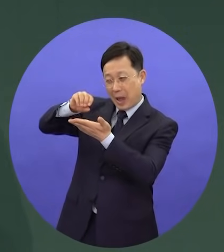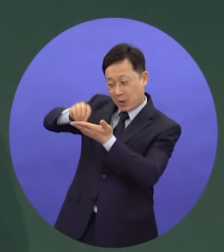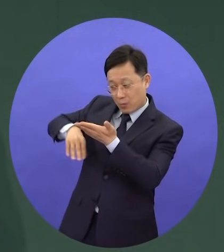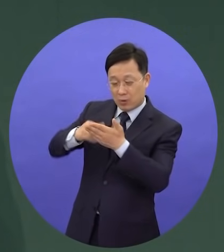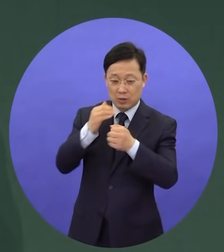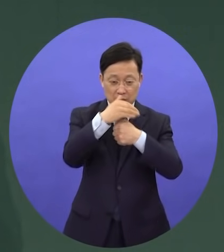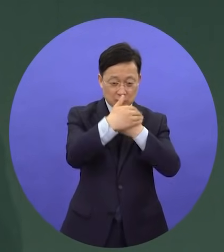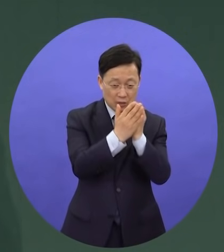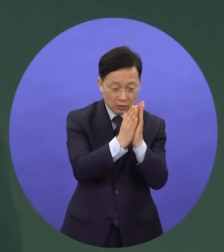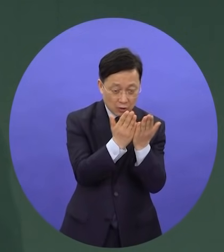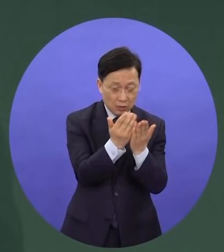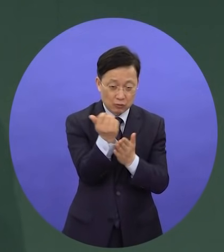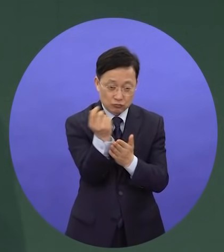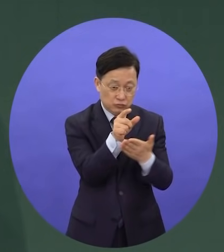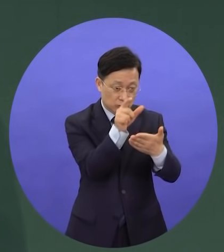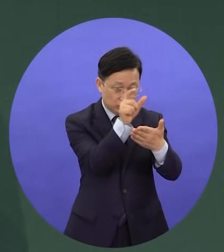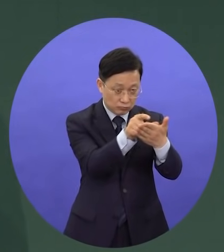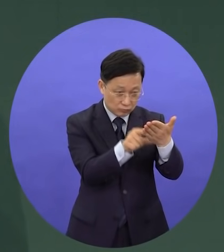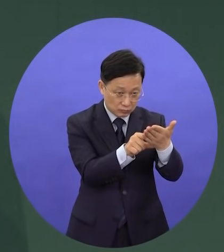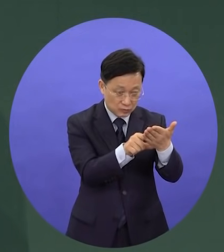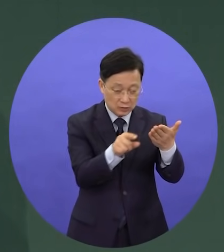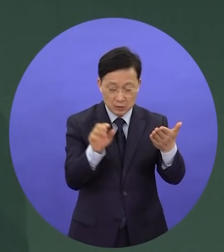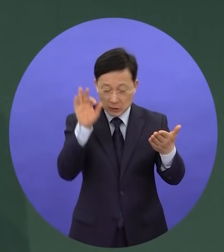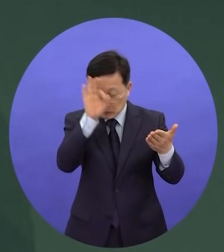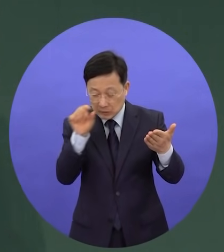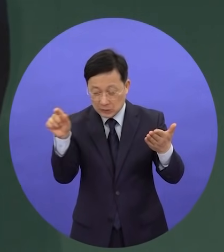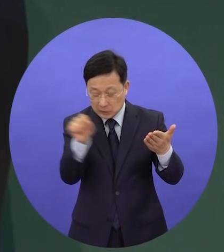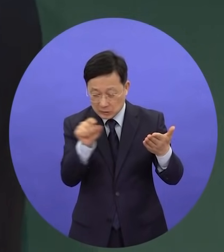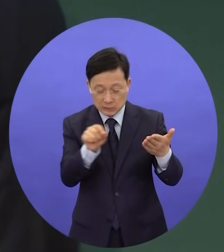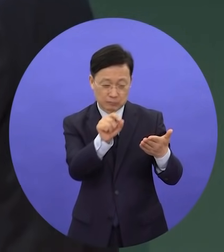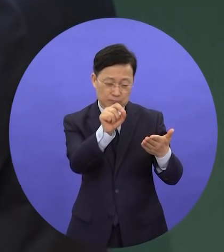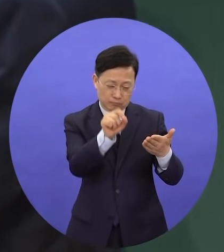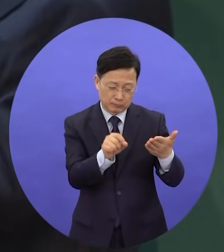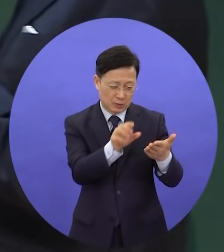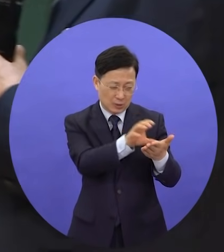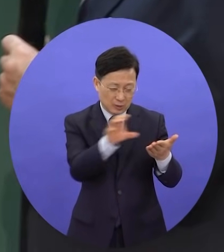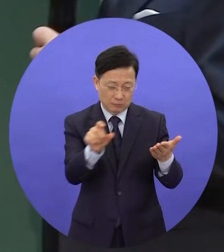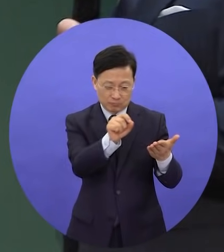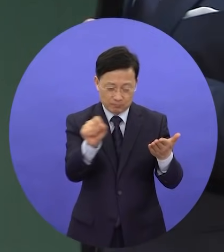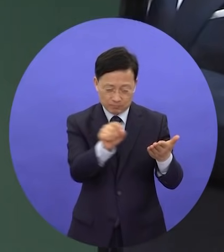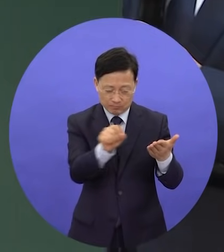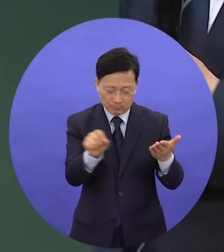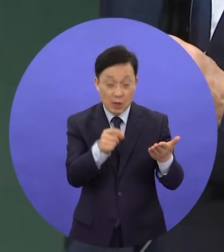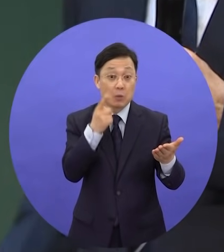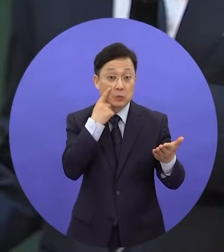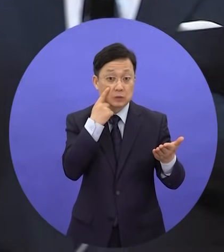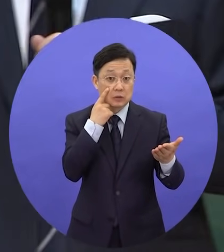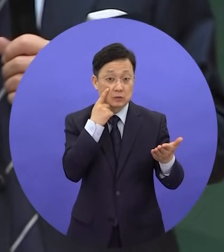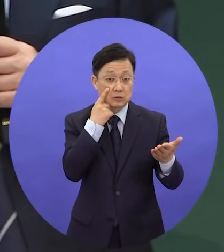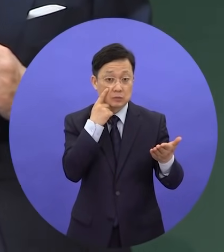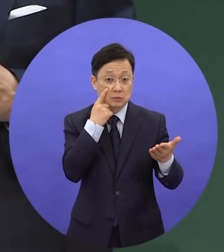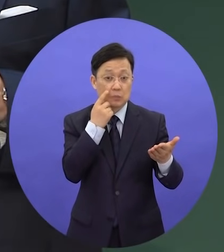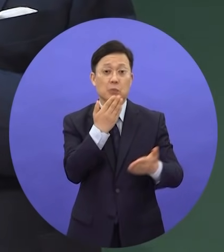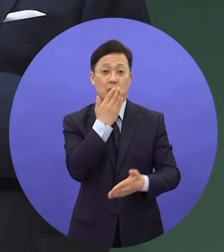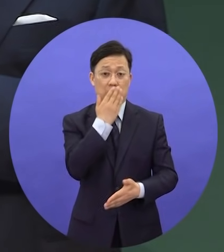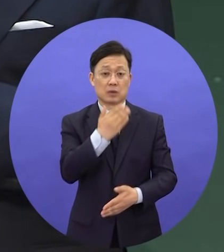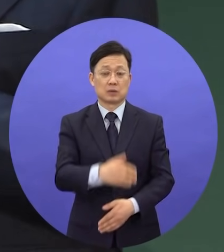구절을 기록하세요. And don't write down my words. I'm talking about Bible verses. Write down the Bible verses. 자, 할 수 있죠. And you can do